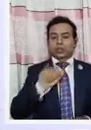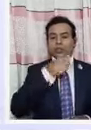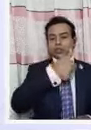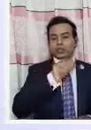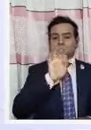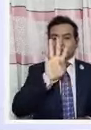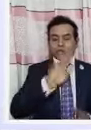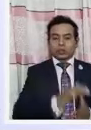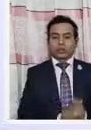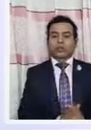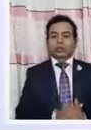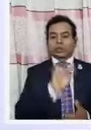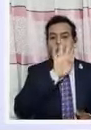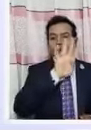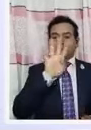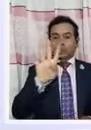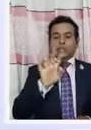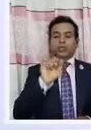এবং 60 ঊর্ধ্ব